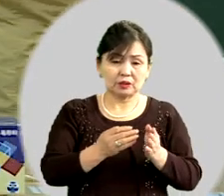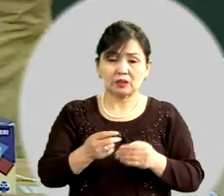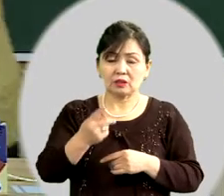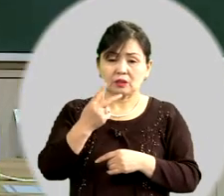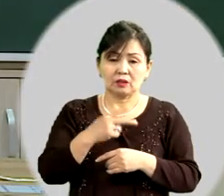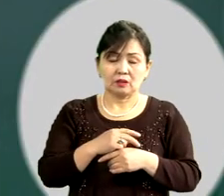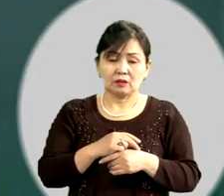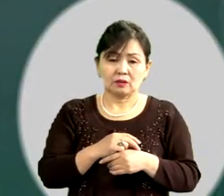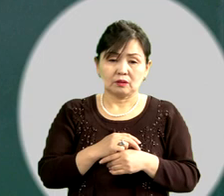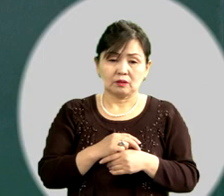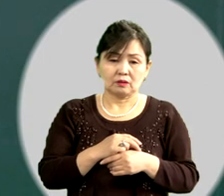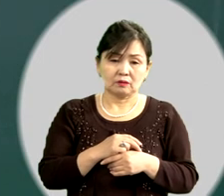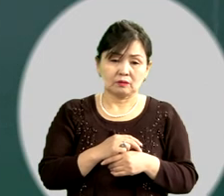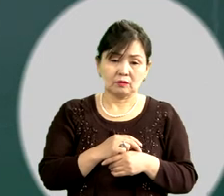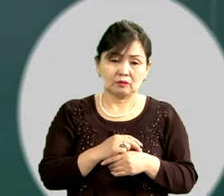бичээ.